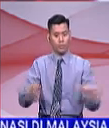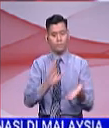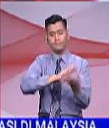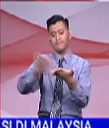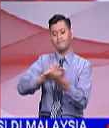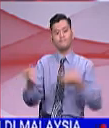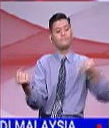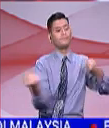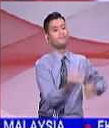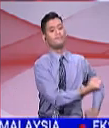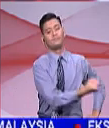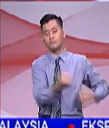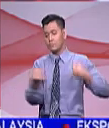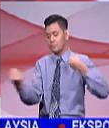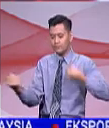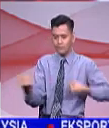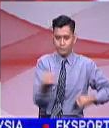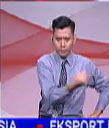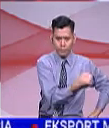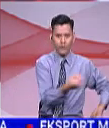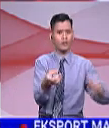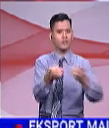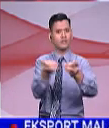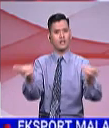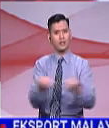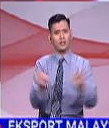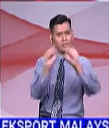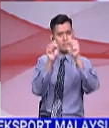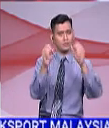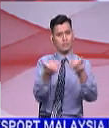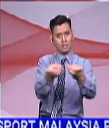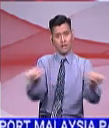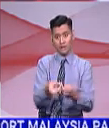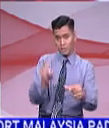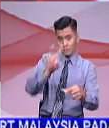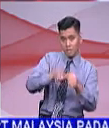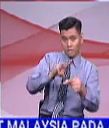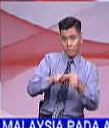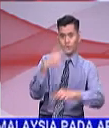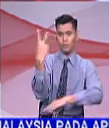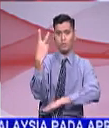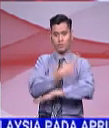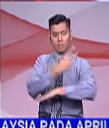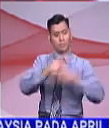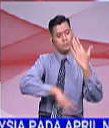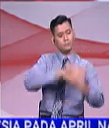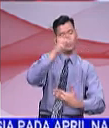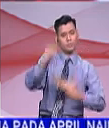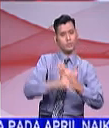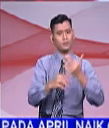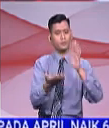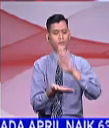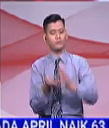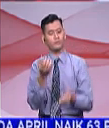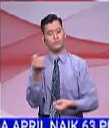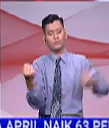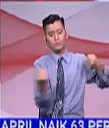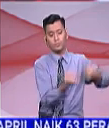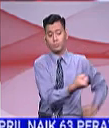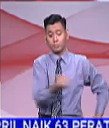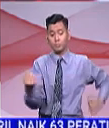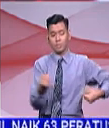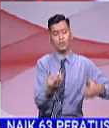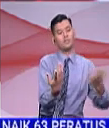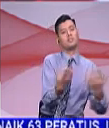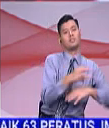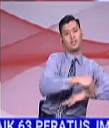empat kawasan di daerah itu selama dua hari. Hari ini program sanitasi membabitkan kawasan di Taman Desa